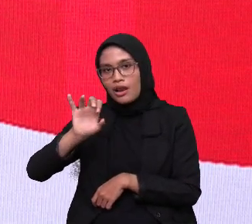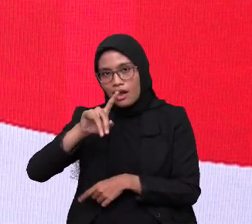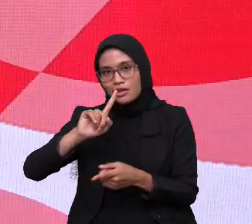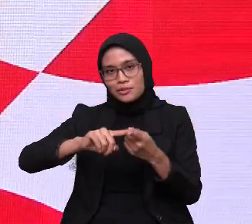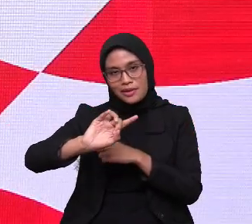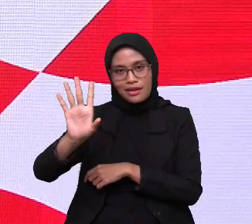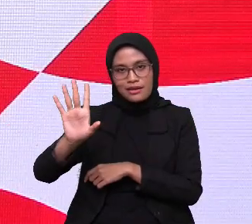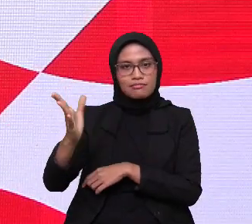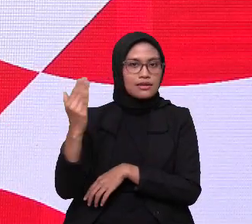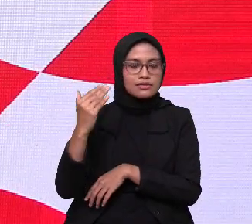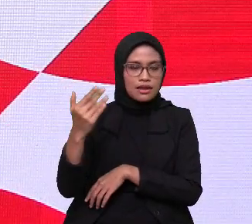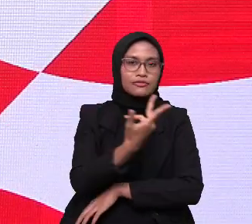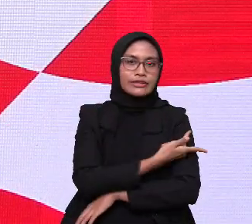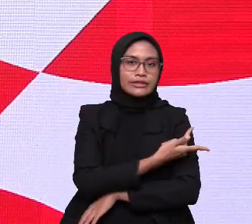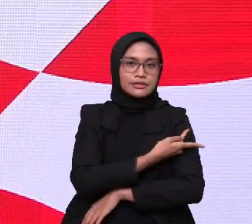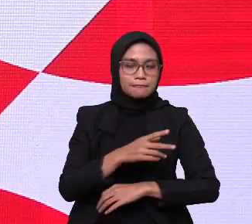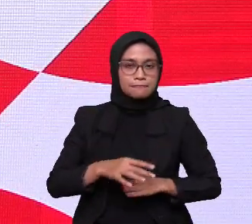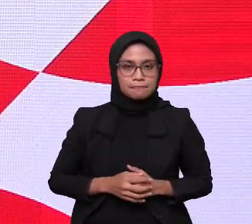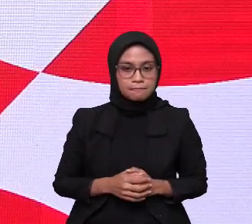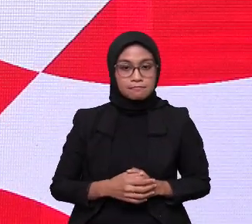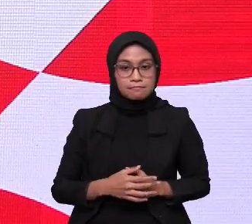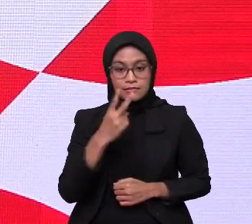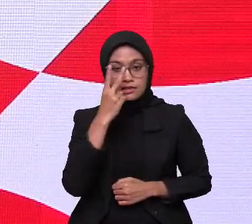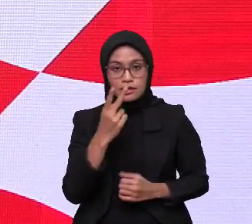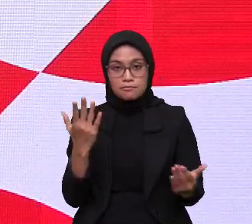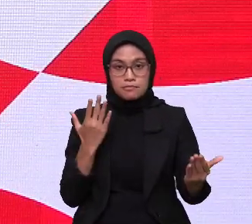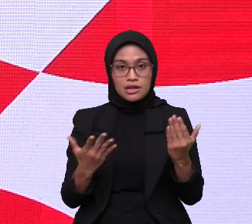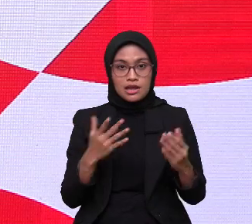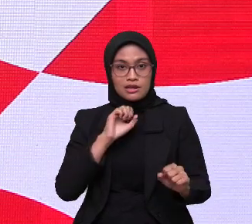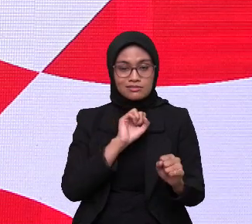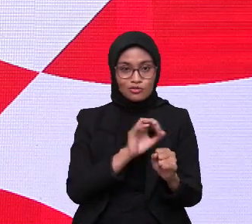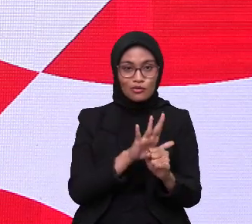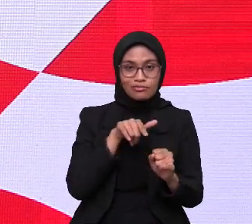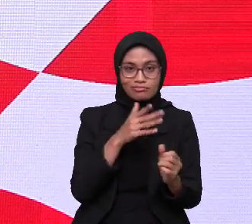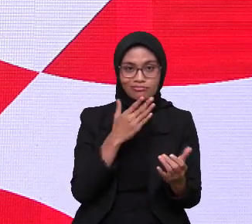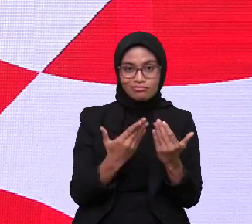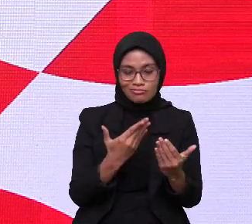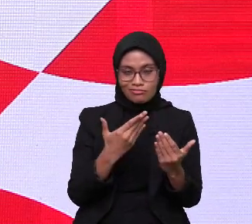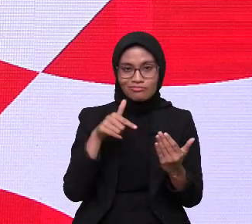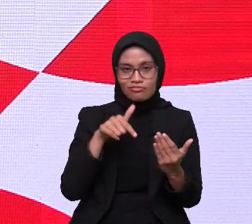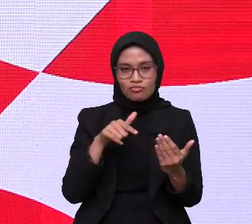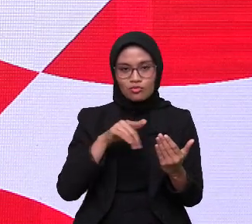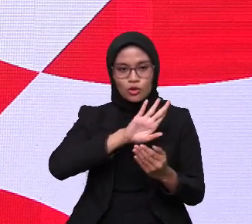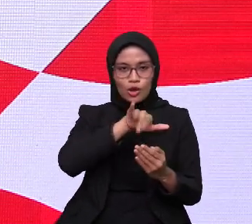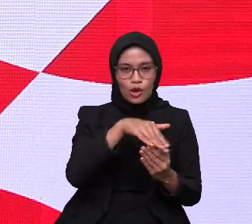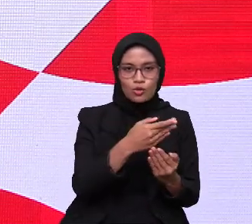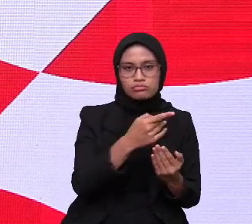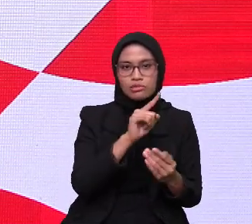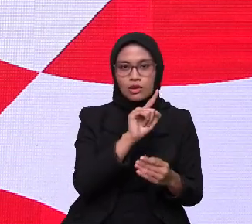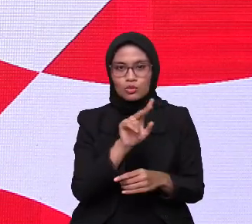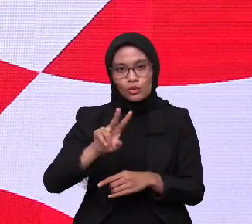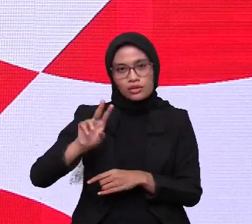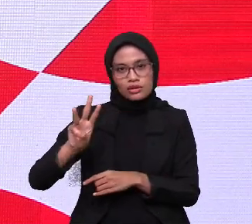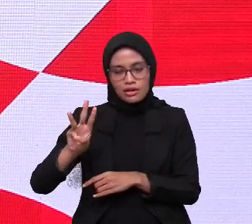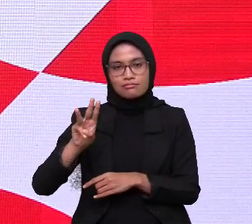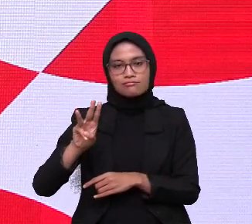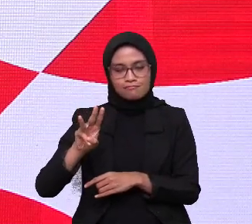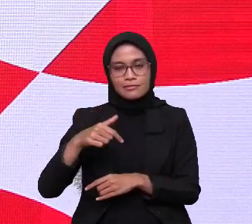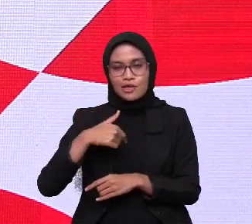selain melihat perbandingan kondisi kasus pada hari kemerdekaan Indonesia dari tahun ke tahun saya juga hendak kembali